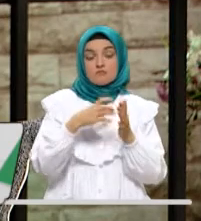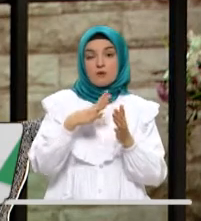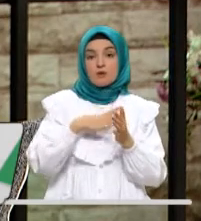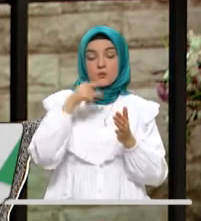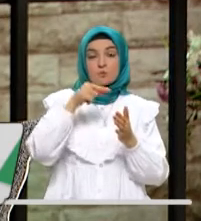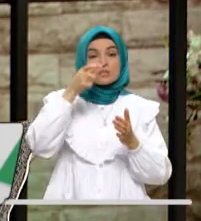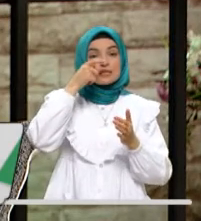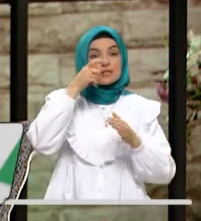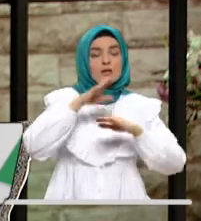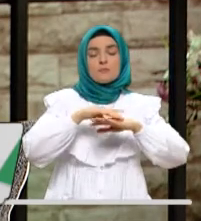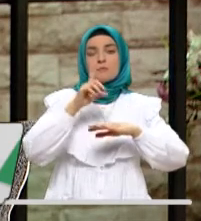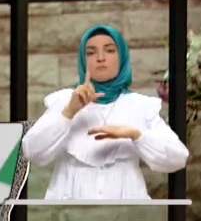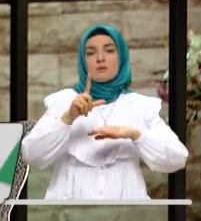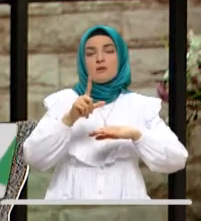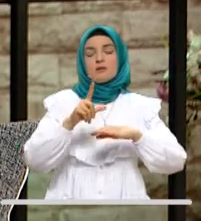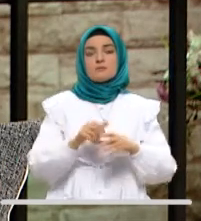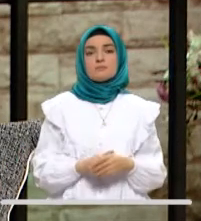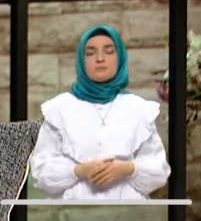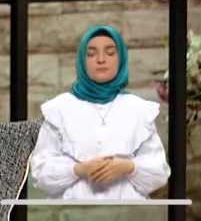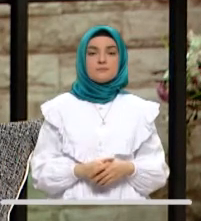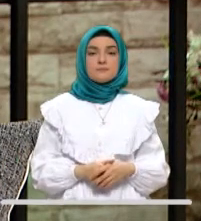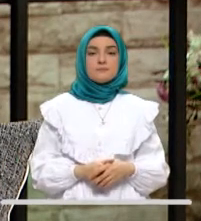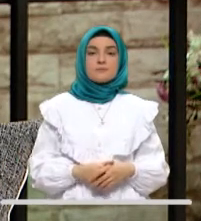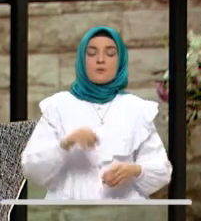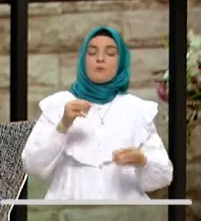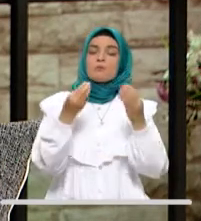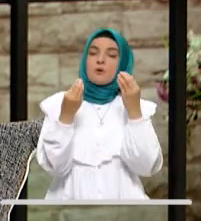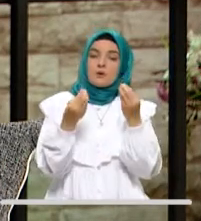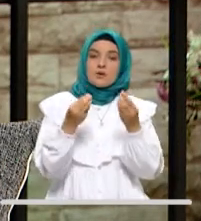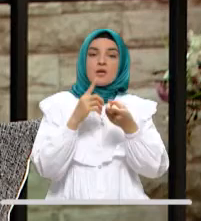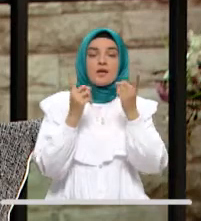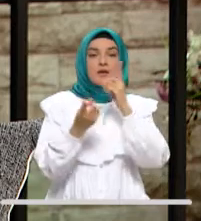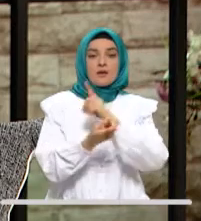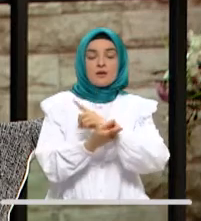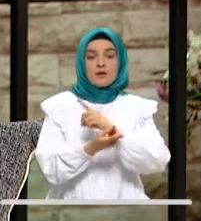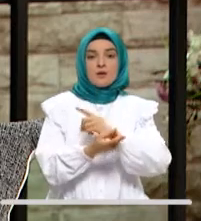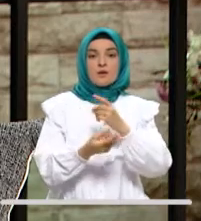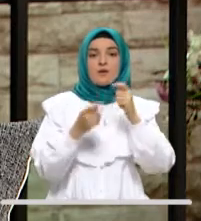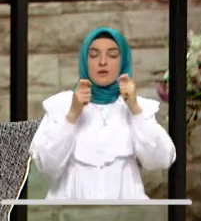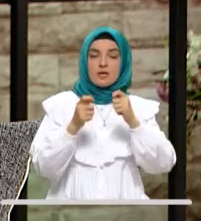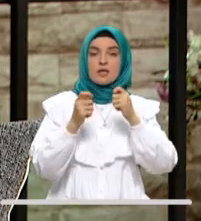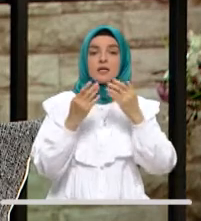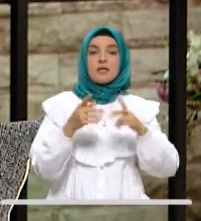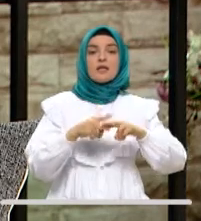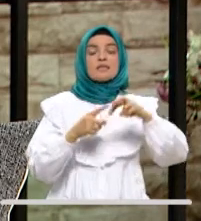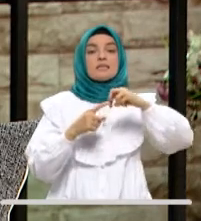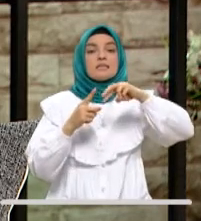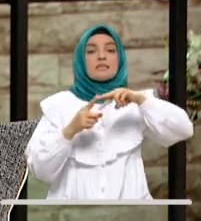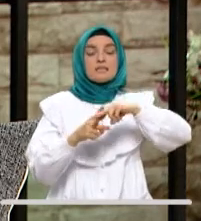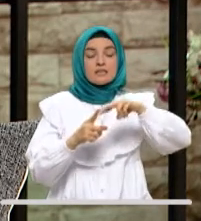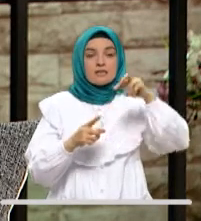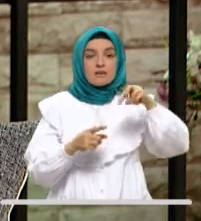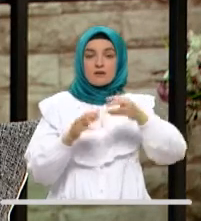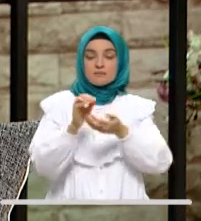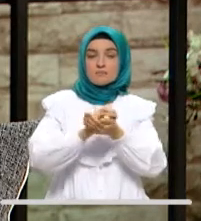etiketi okuması yapmayalım. Bunlar güzel yöntemler. Gerçekten Arap sabunu veya bizim doğal sabunlarımız